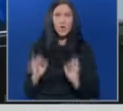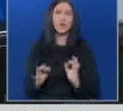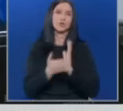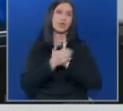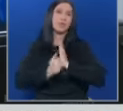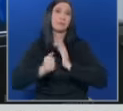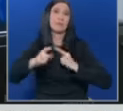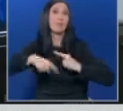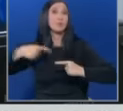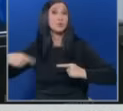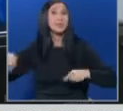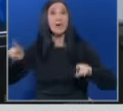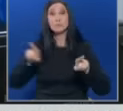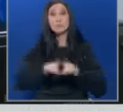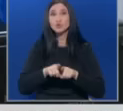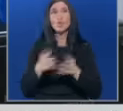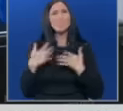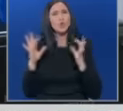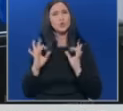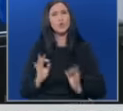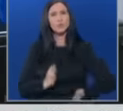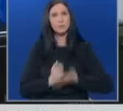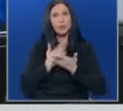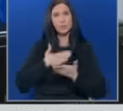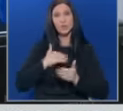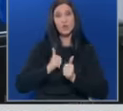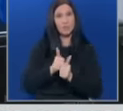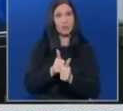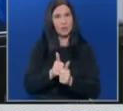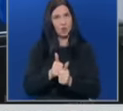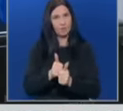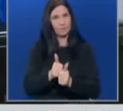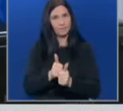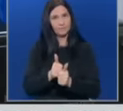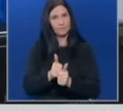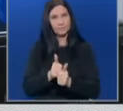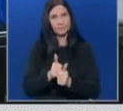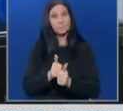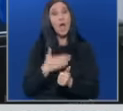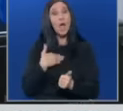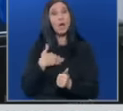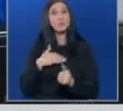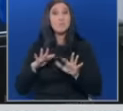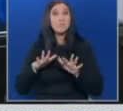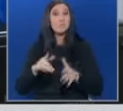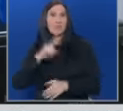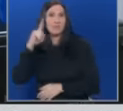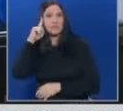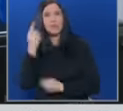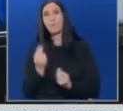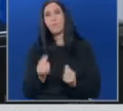експертен потенциал, така и много сериозна подкрепа от нашите партньори. И аз поне не знам